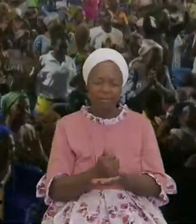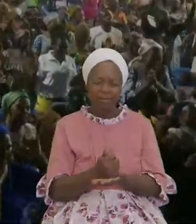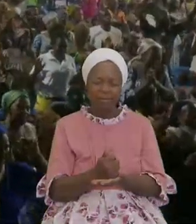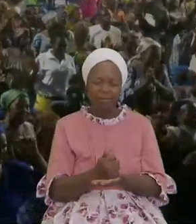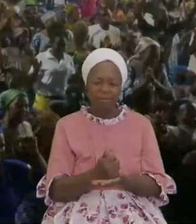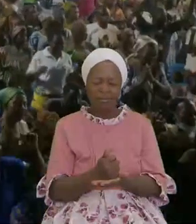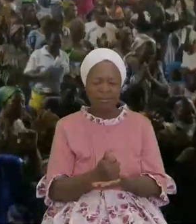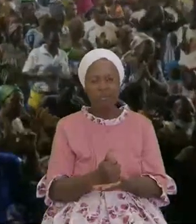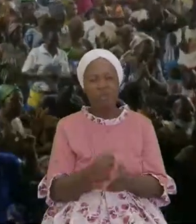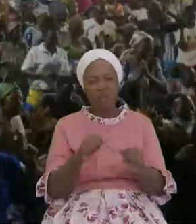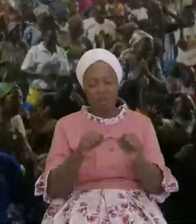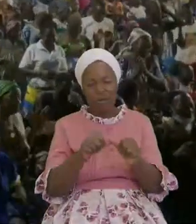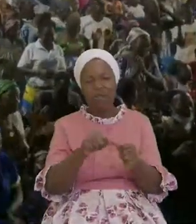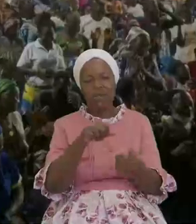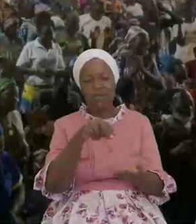Amen.